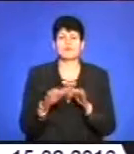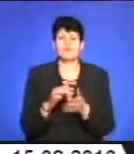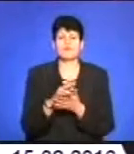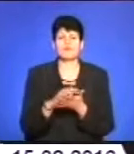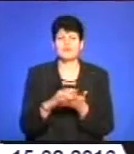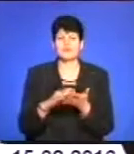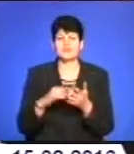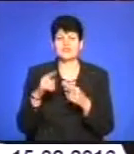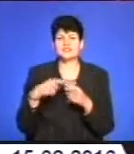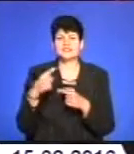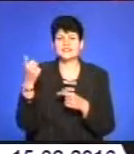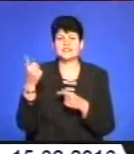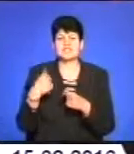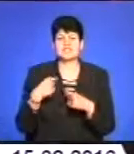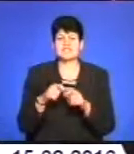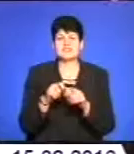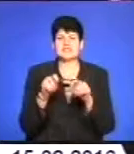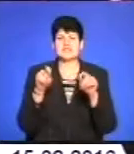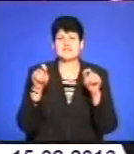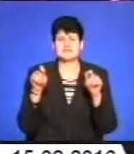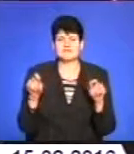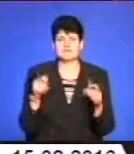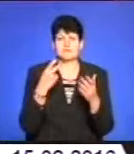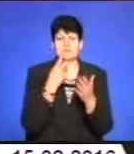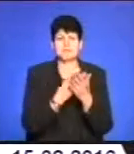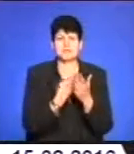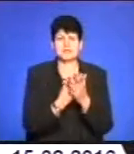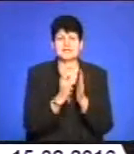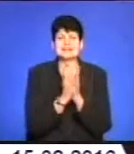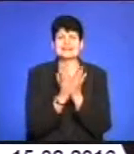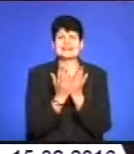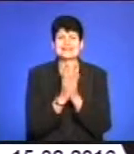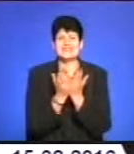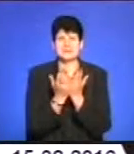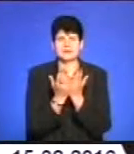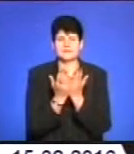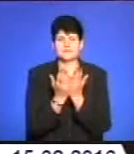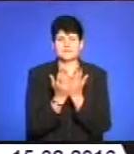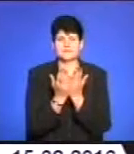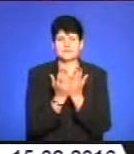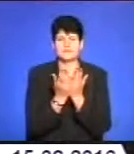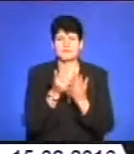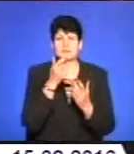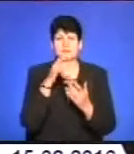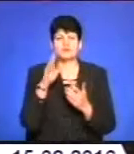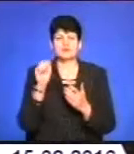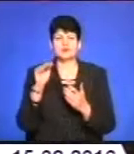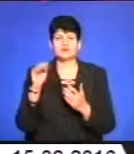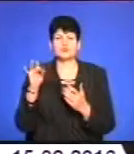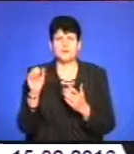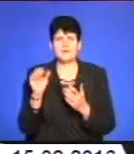особливо через тиждень ми відкриваємо, буде презентація в нас книжки. Пан Ванжура буде